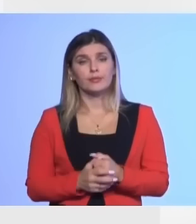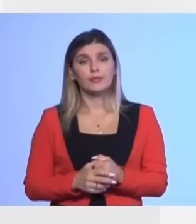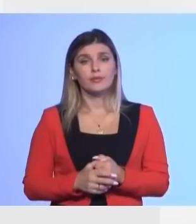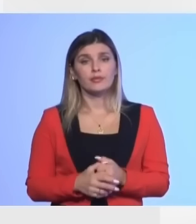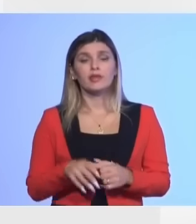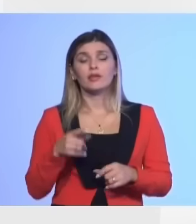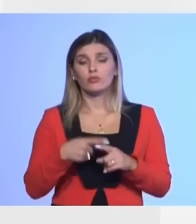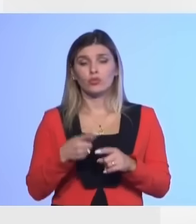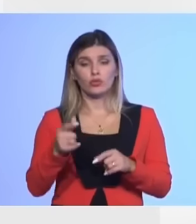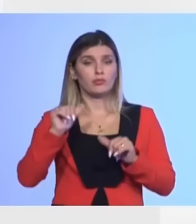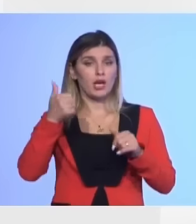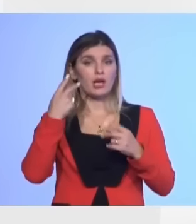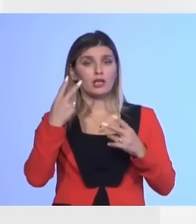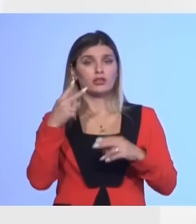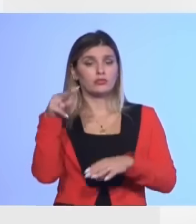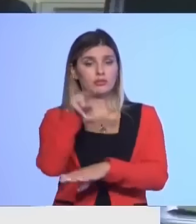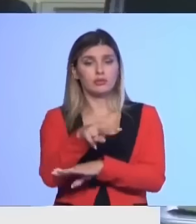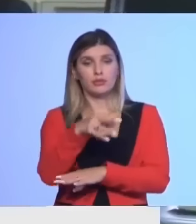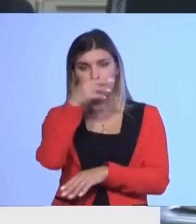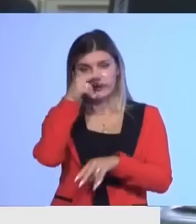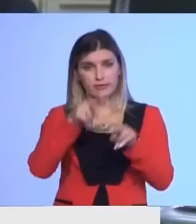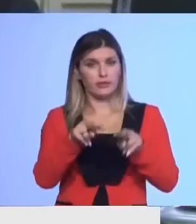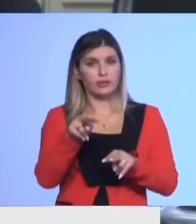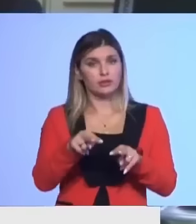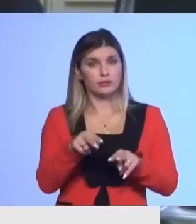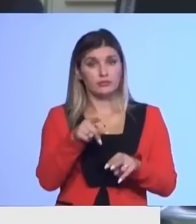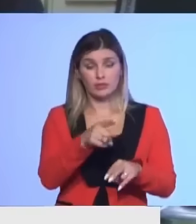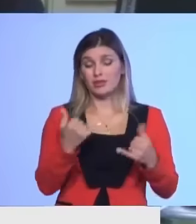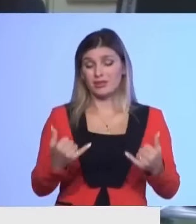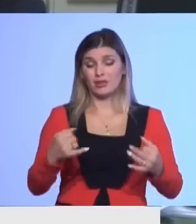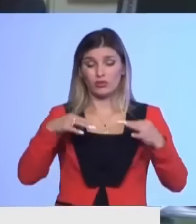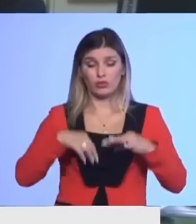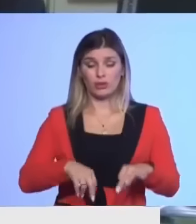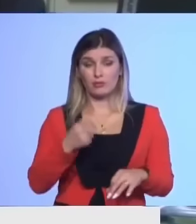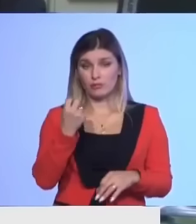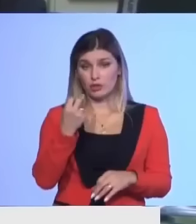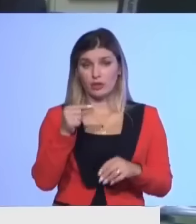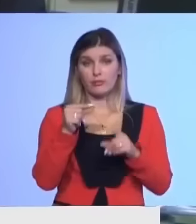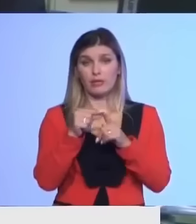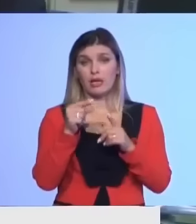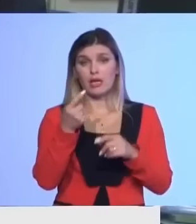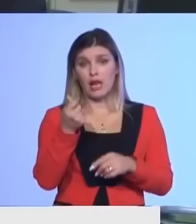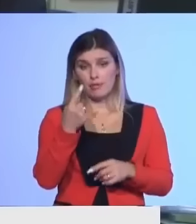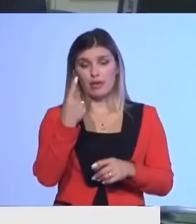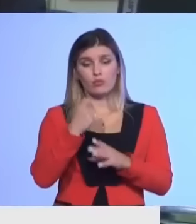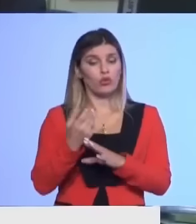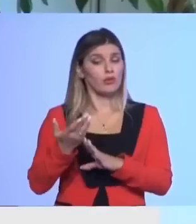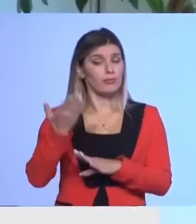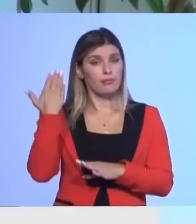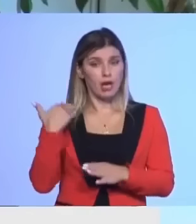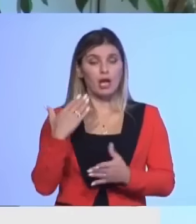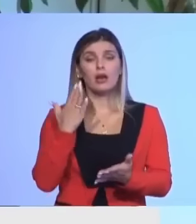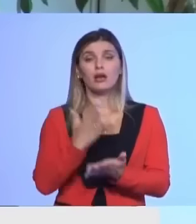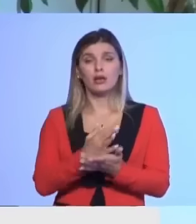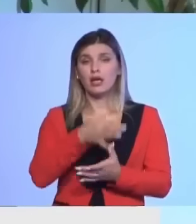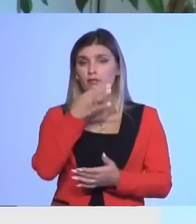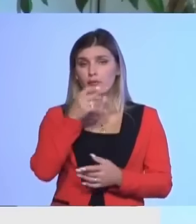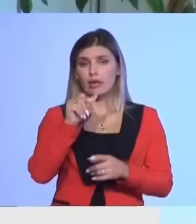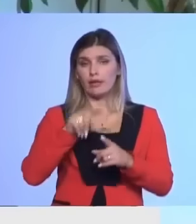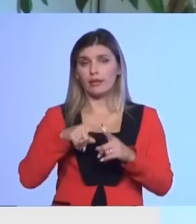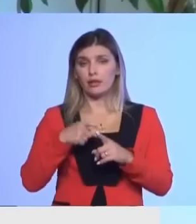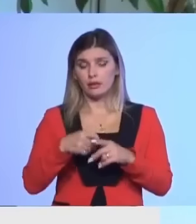Infrastrukturës, si organ mbikëqyrës i shkallës së dytë. Kryetari i Prishtinës për Parim Rama kishte thënë muajin e kaluar në një deklarim për